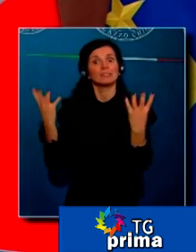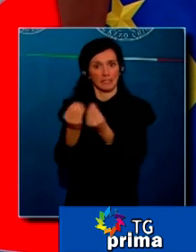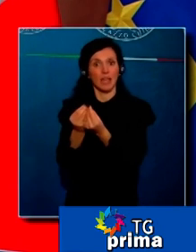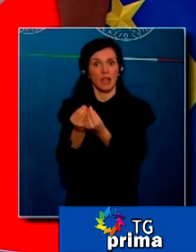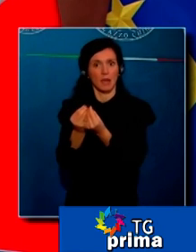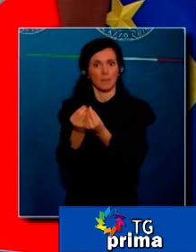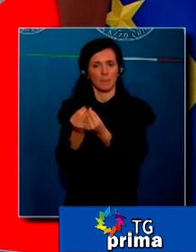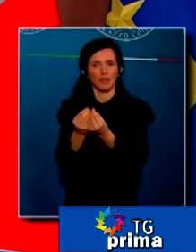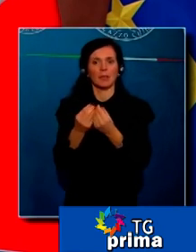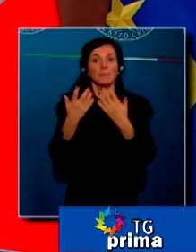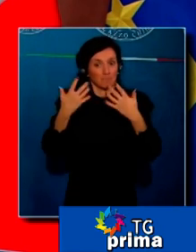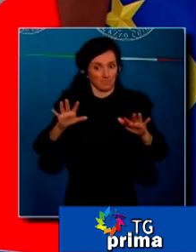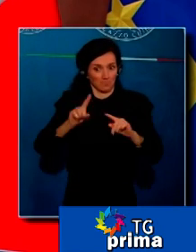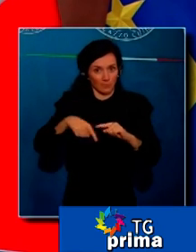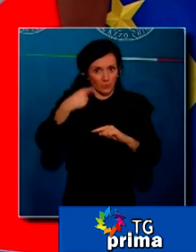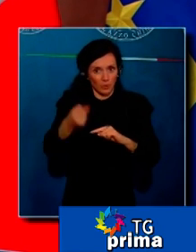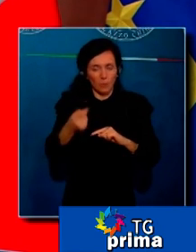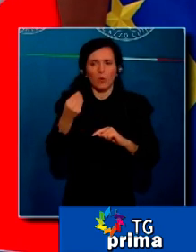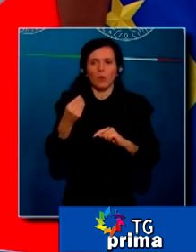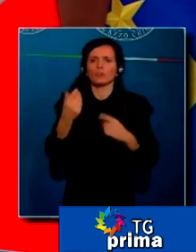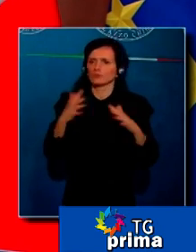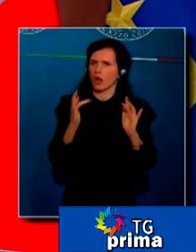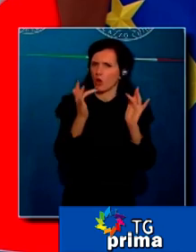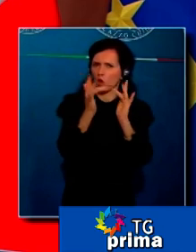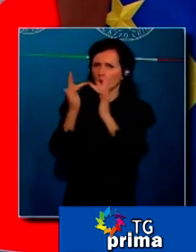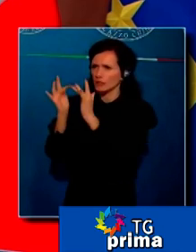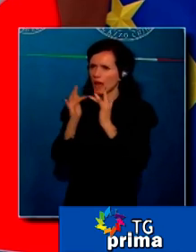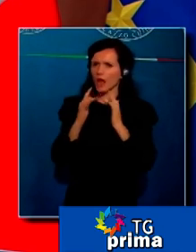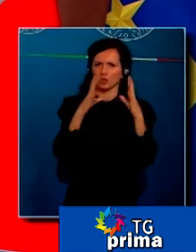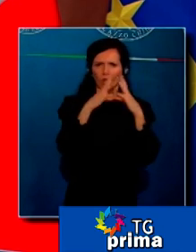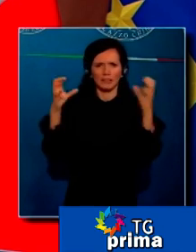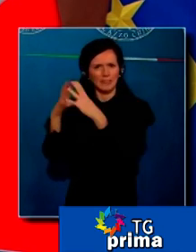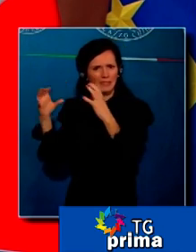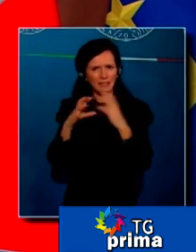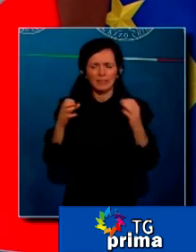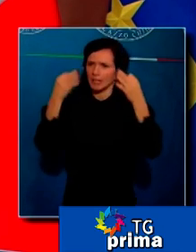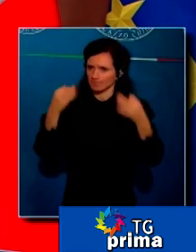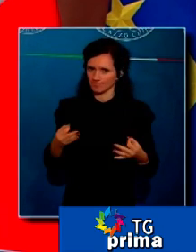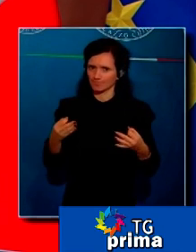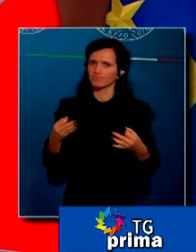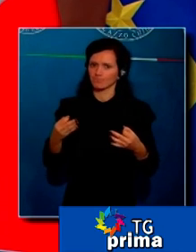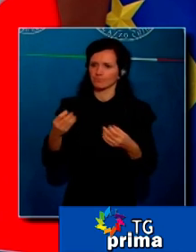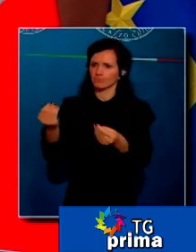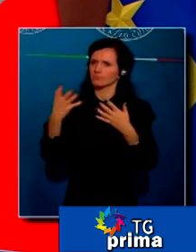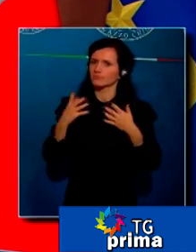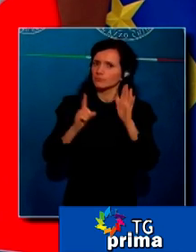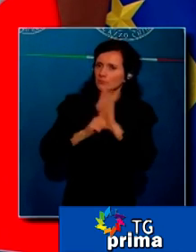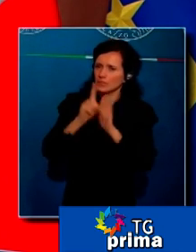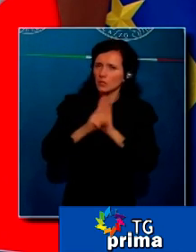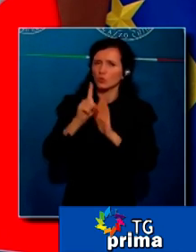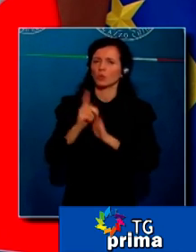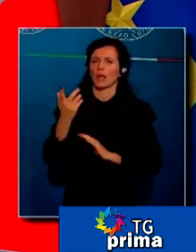Dopodiché, dopo essersi già assicurati i contatti con le ditte che assicuravano, diciamo, maggiori risultati e